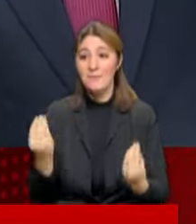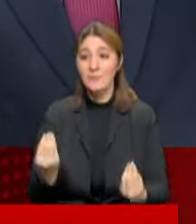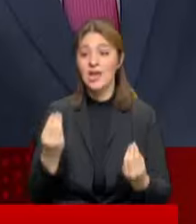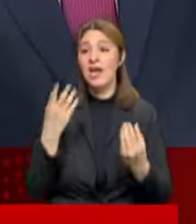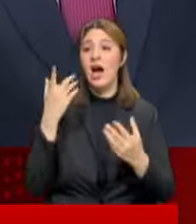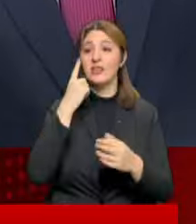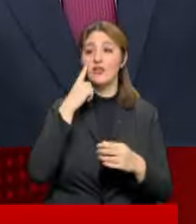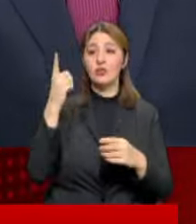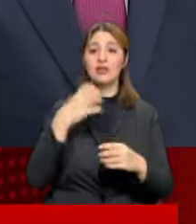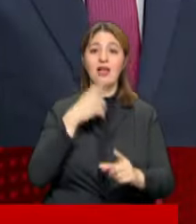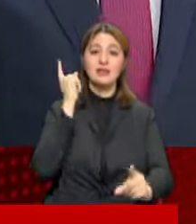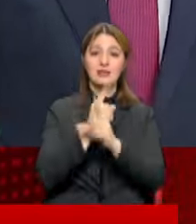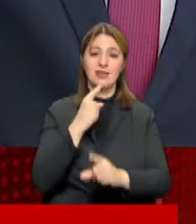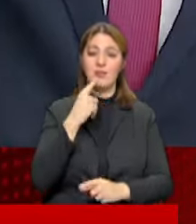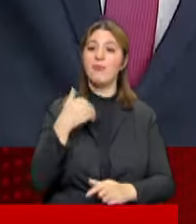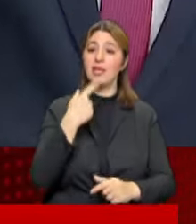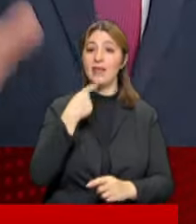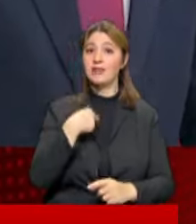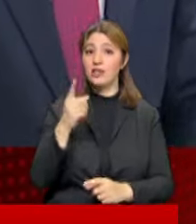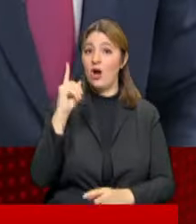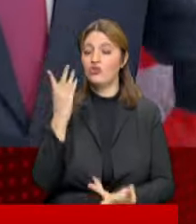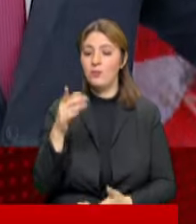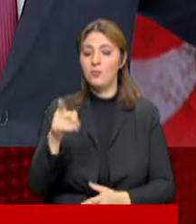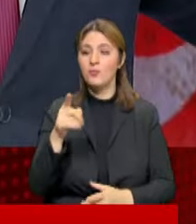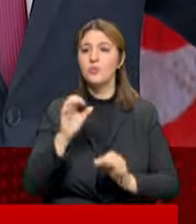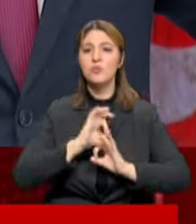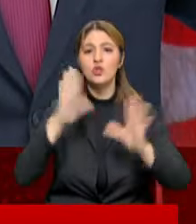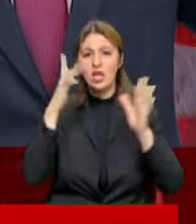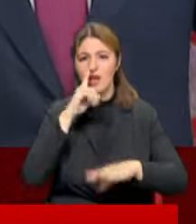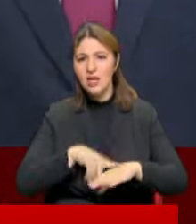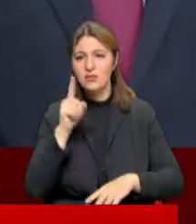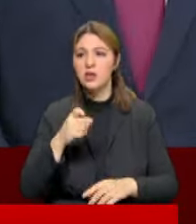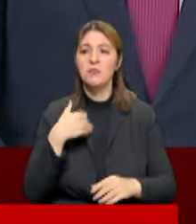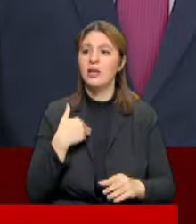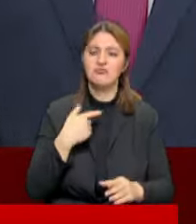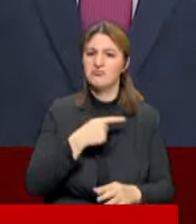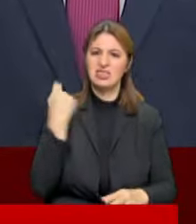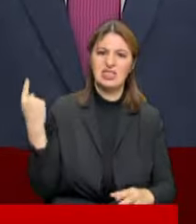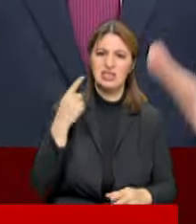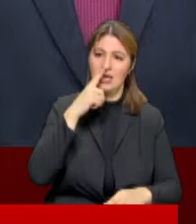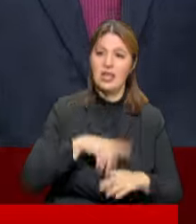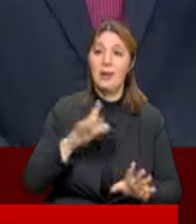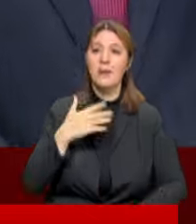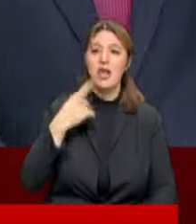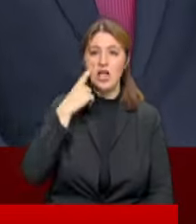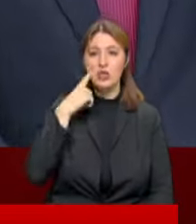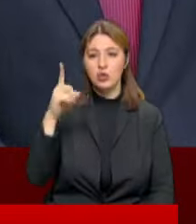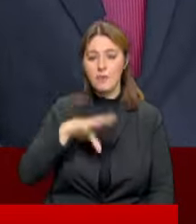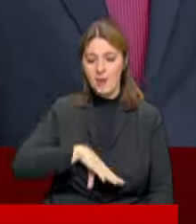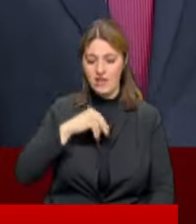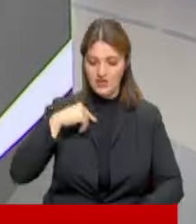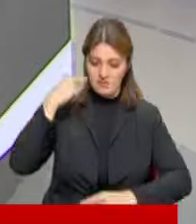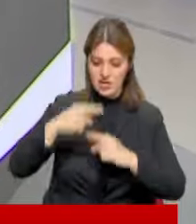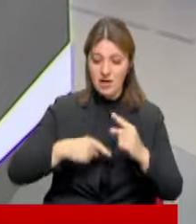Cumhuriyet Atatürk'ün kendisidir ve bana derseniz ki hocam mucizelere İnanır mısınız ben hiç mucizeye inanmam Ben Atatürk'ün manevi